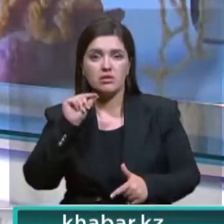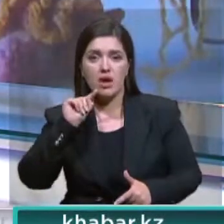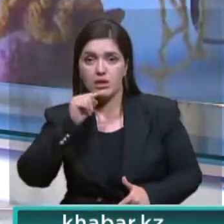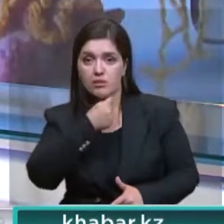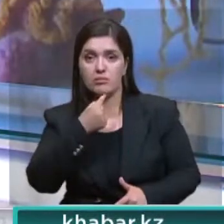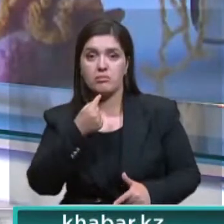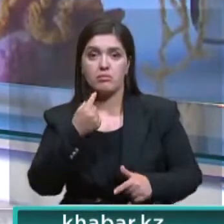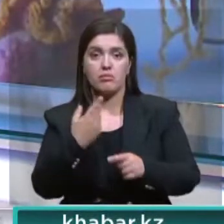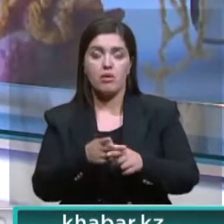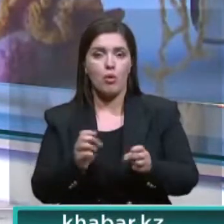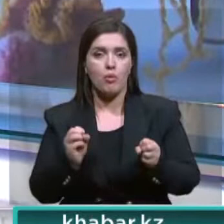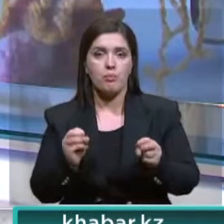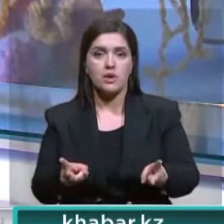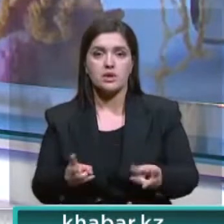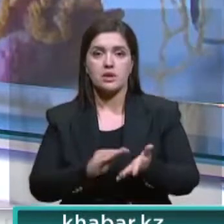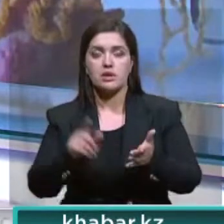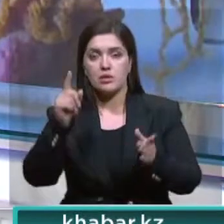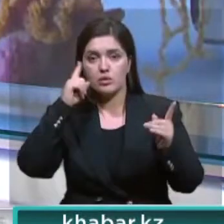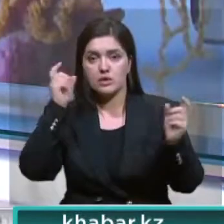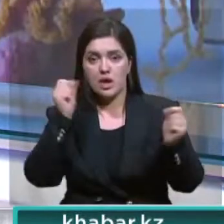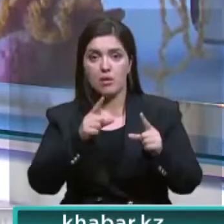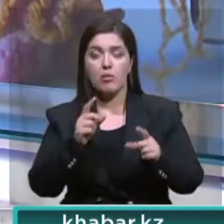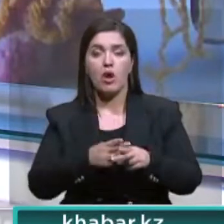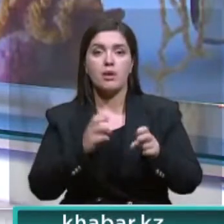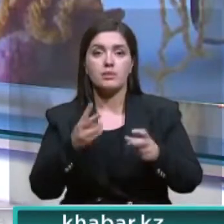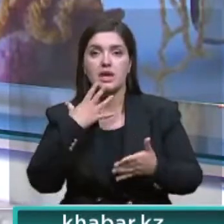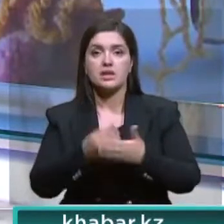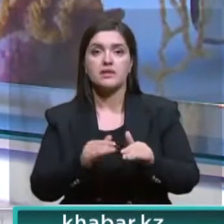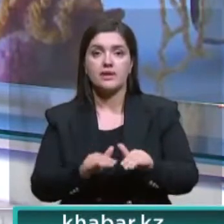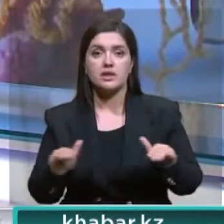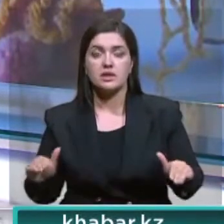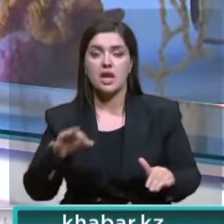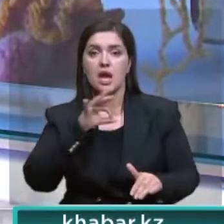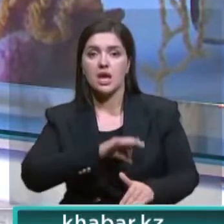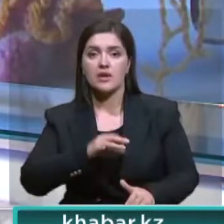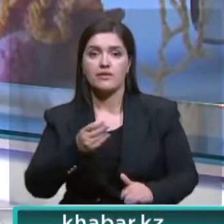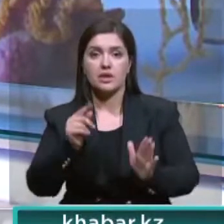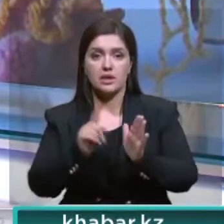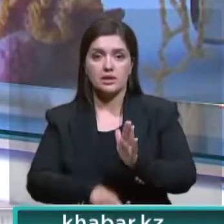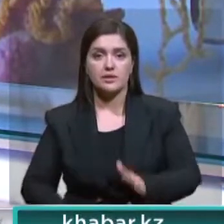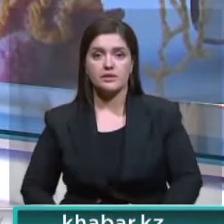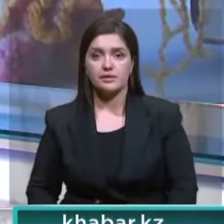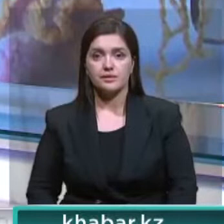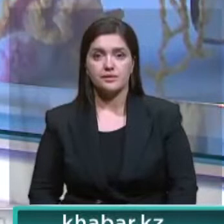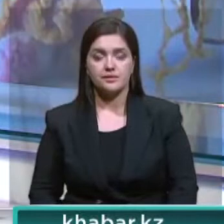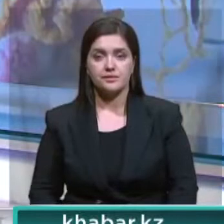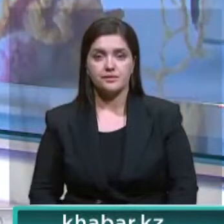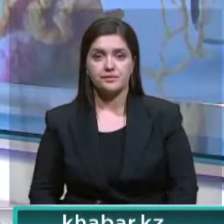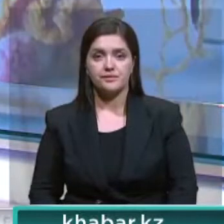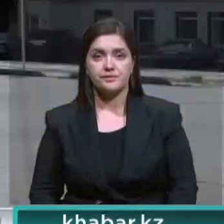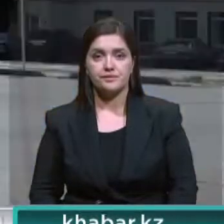сэкономить превращаются в спящую опасность. Сабина Рахимбай узнавала, как можно обезопасить своих детей эффективно и недорого.